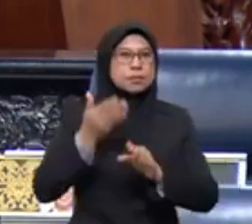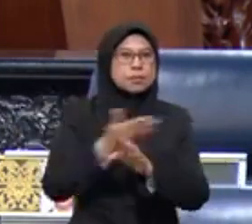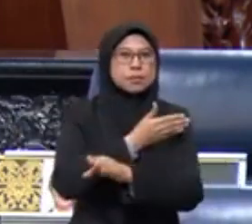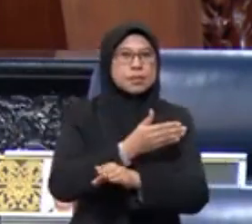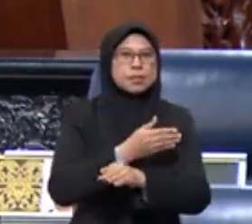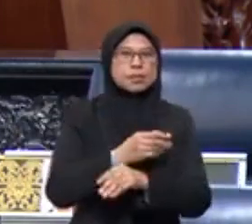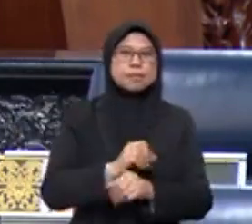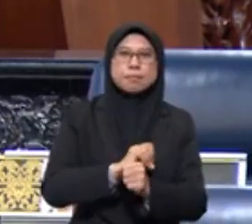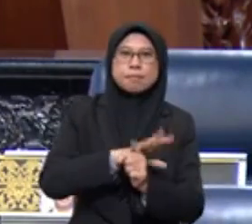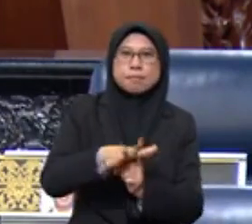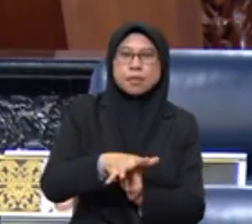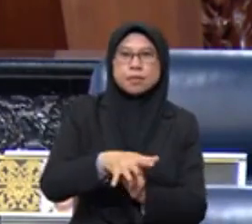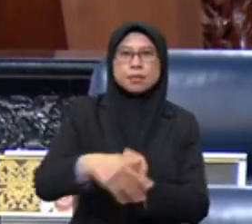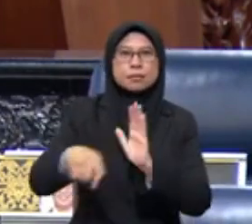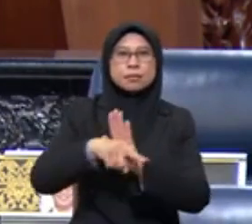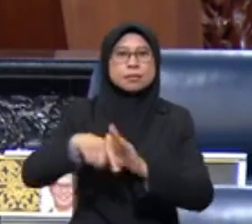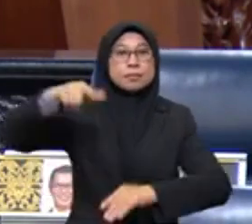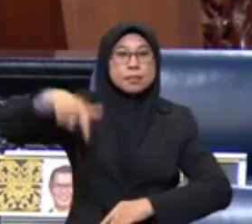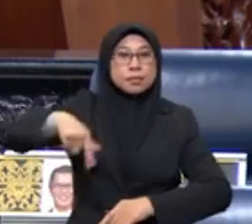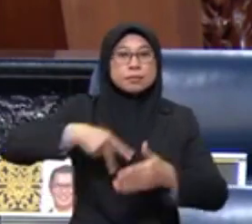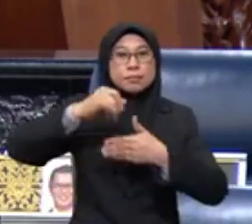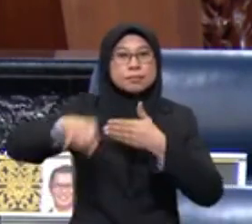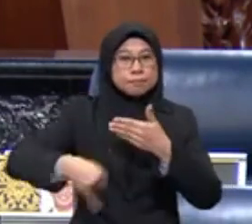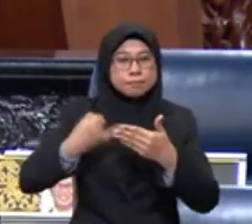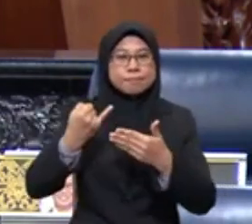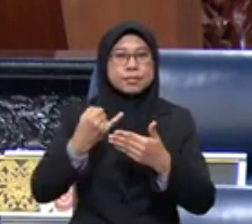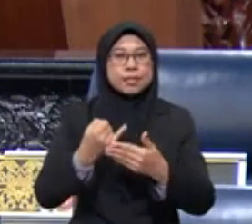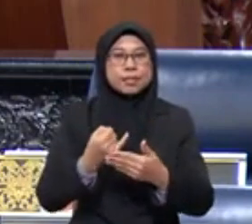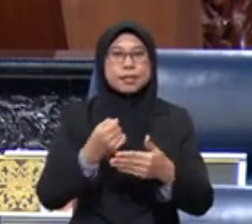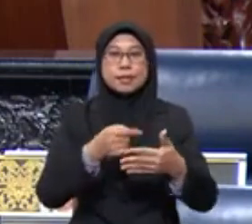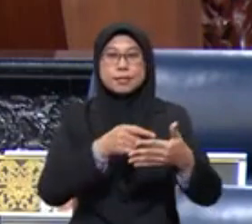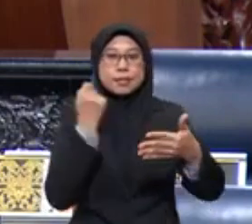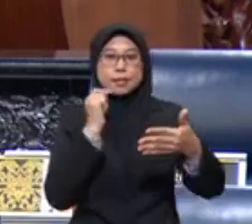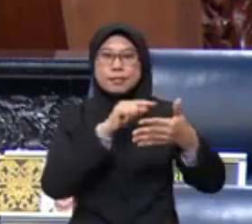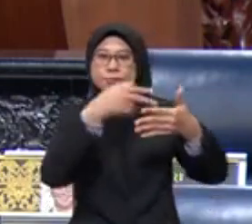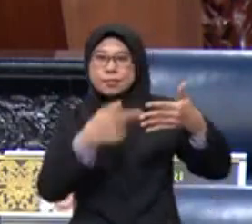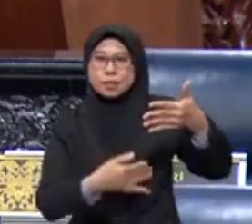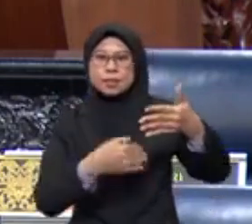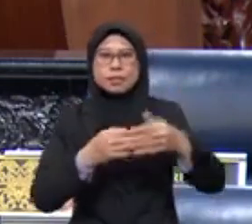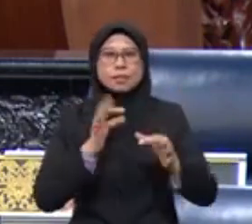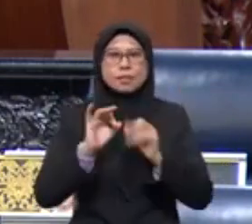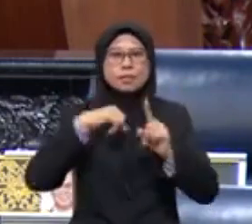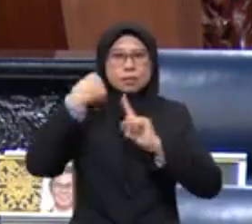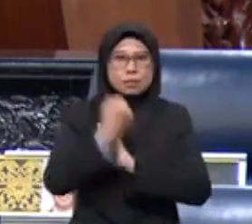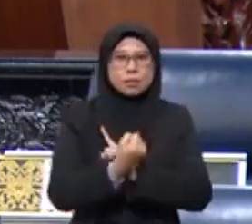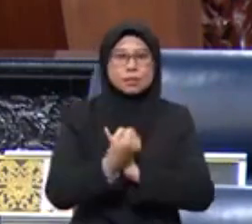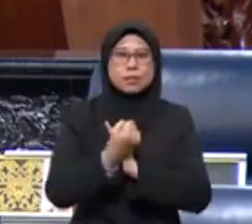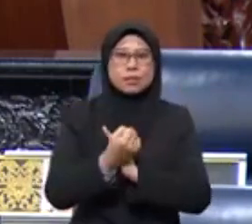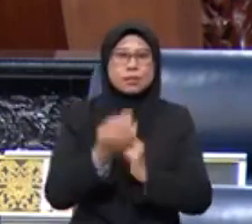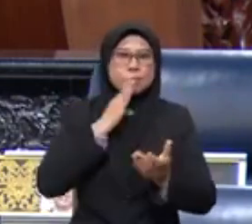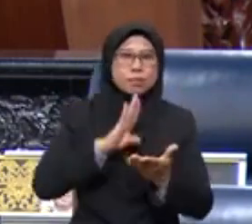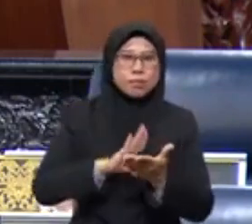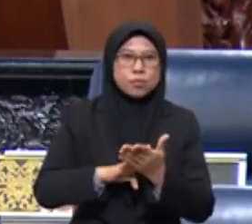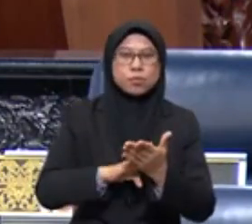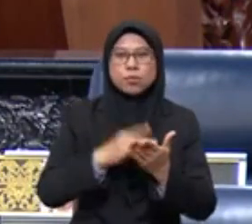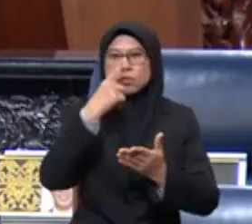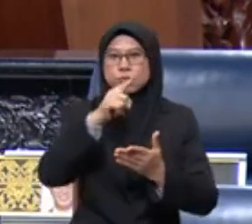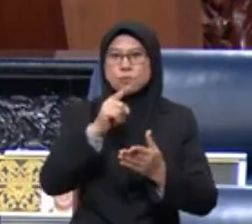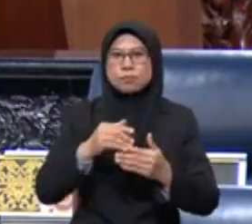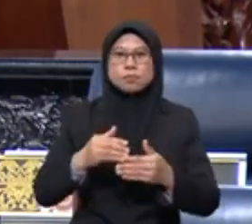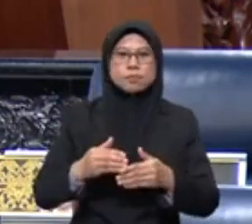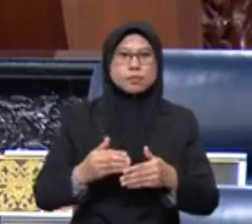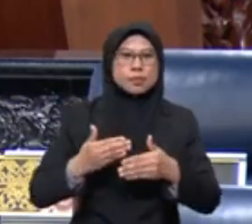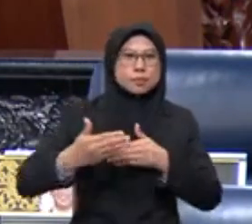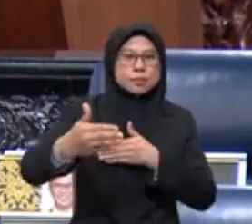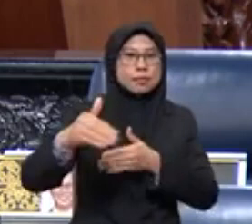telah memberi kesan kepada kelewatan projek-projek yang dimaksudkan. Sekiranya keadaan tersebut memberi kesan yang besar dan mendalam terhadap kelangsungan projek